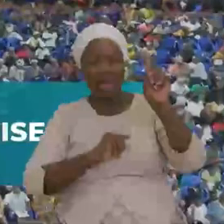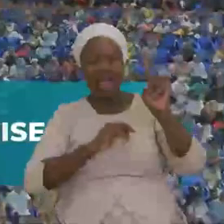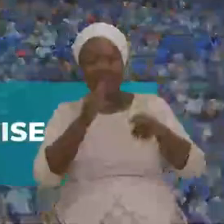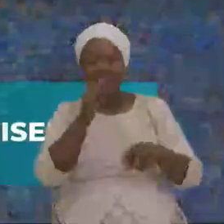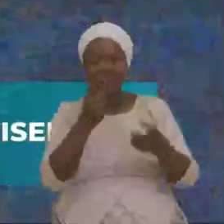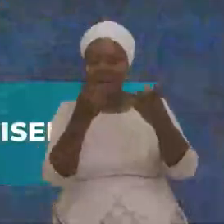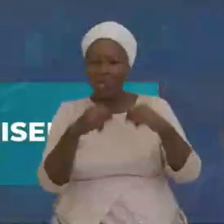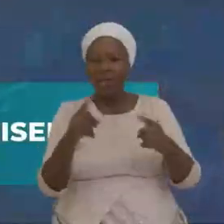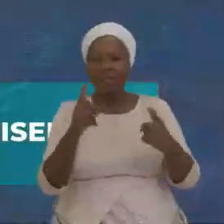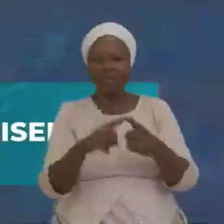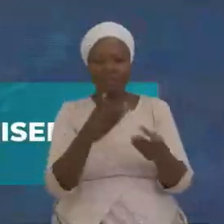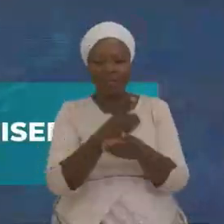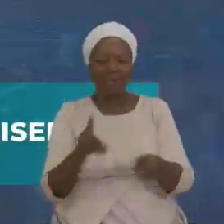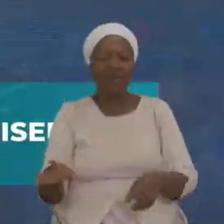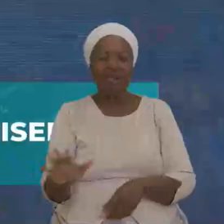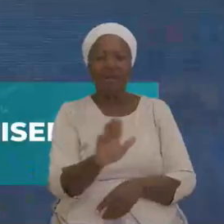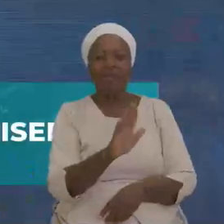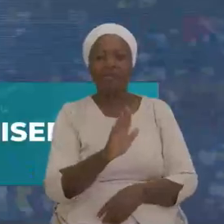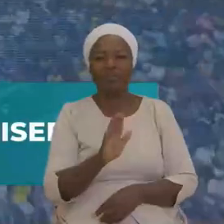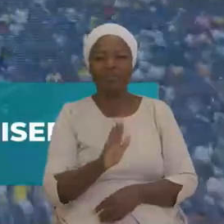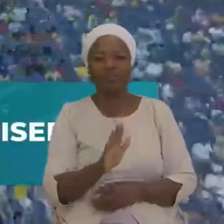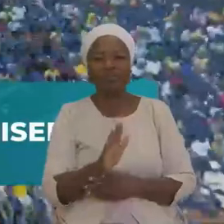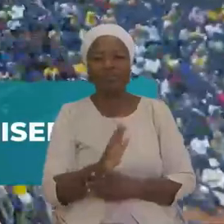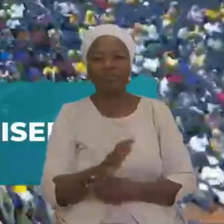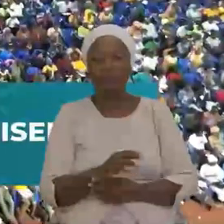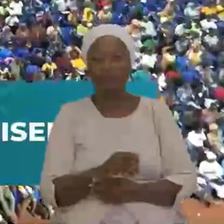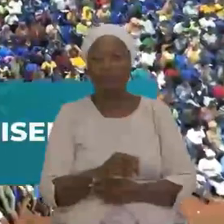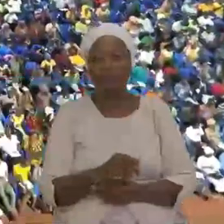je suis descendu pour te délivrer.